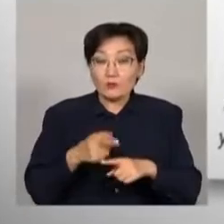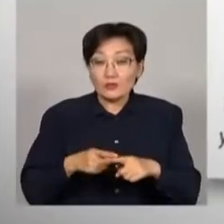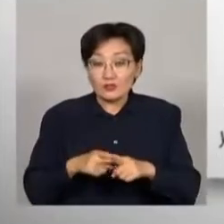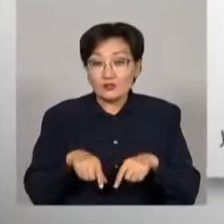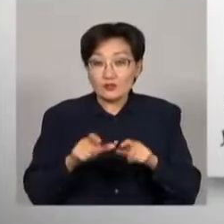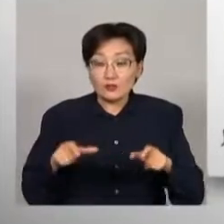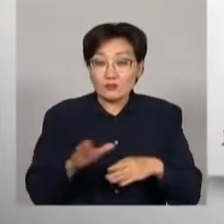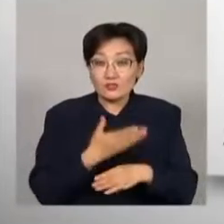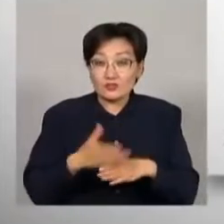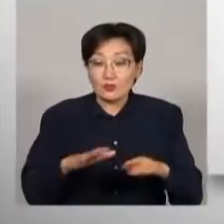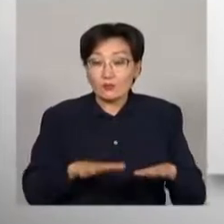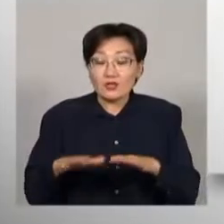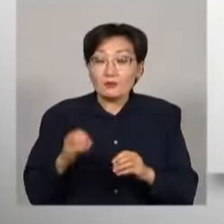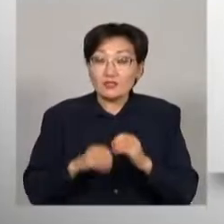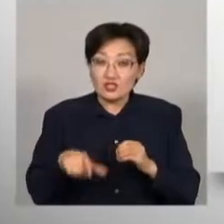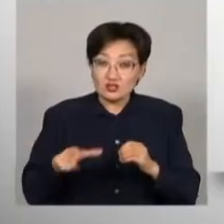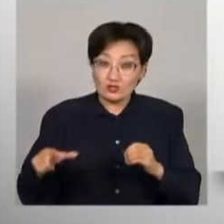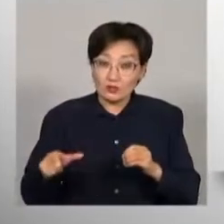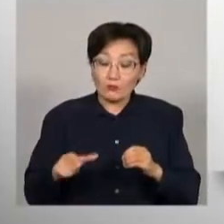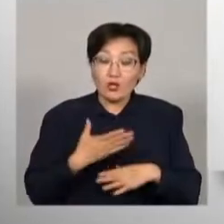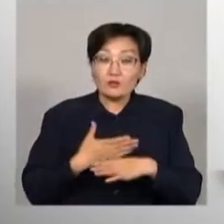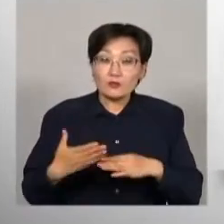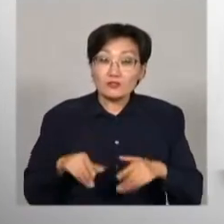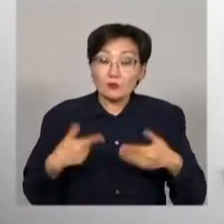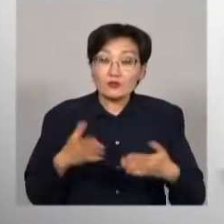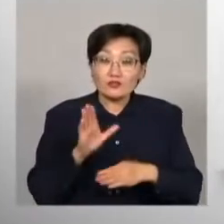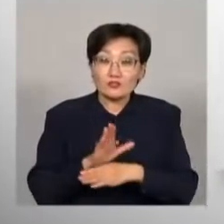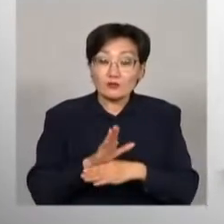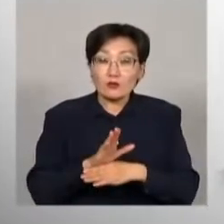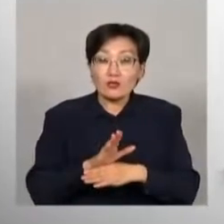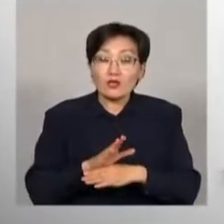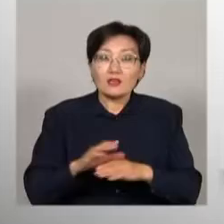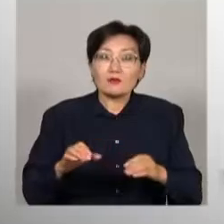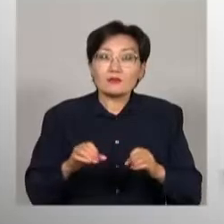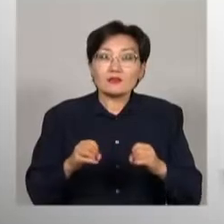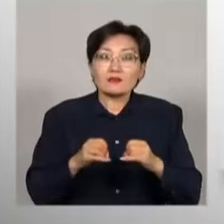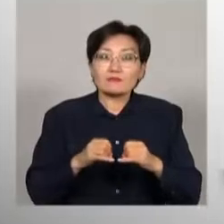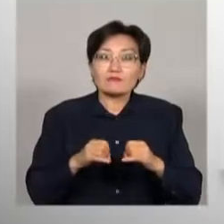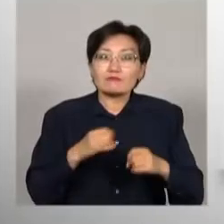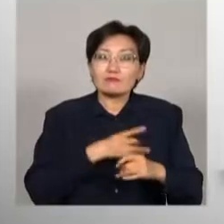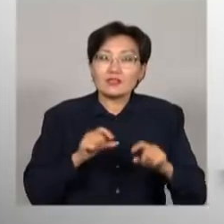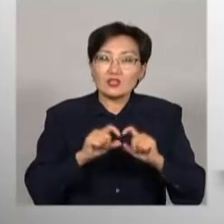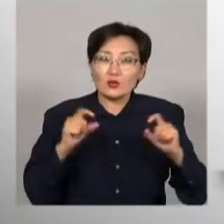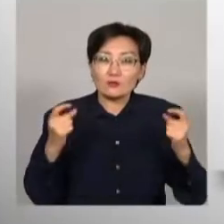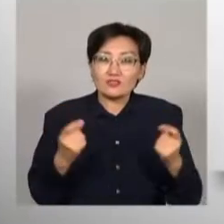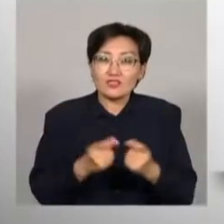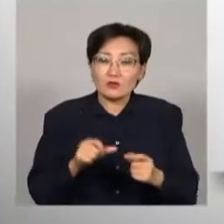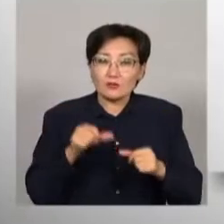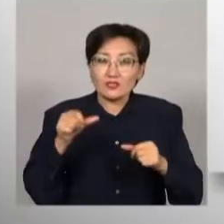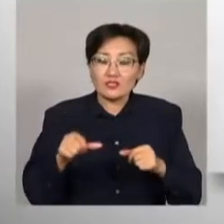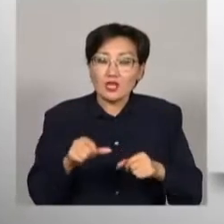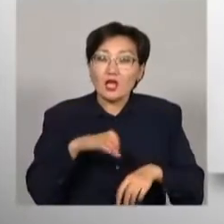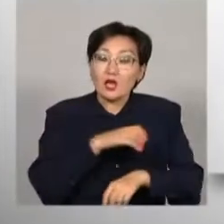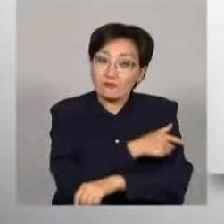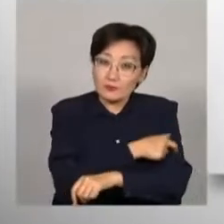людей на ячейки по 10 человек, после чего дал указание повязать белые повязки на руках как отличительный признак их